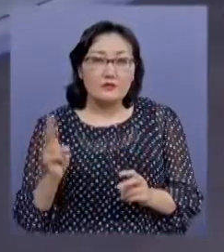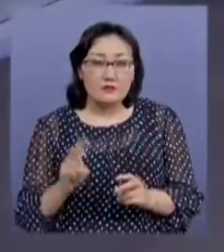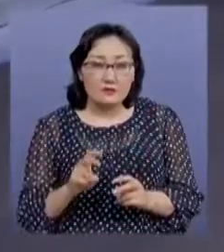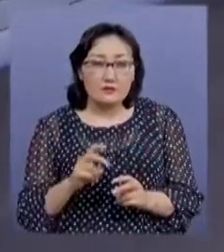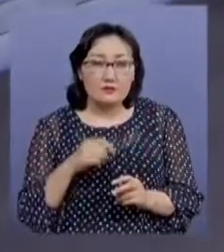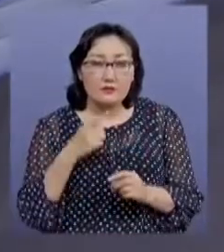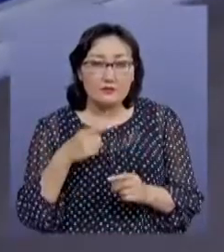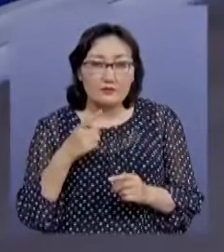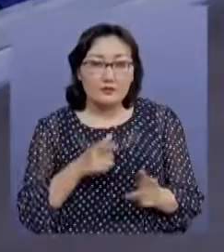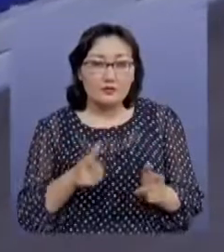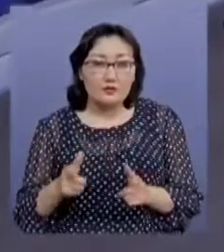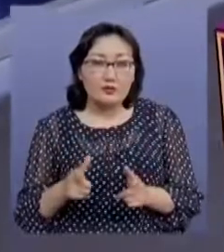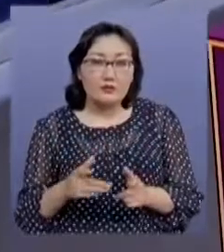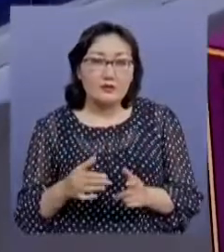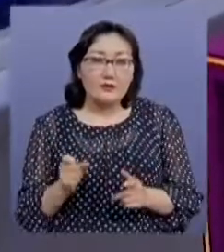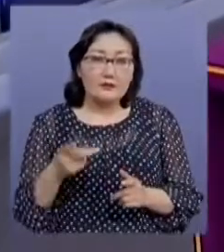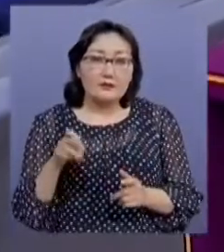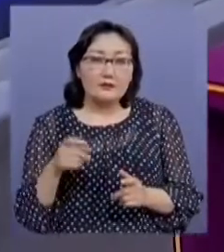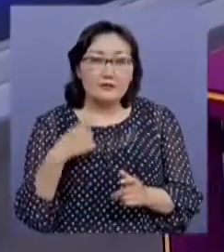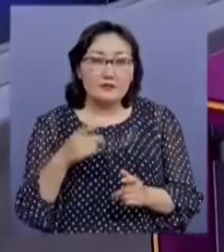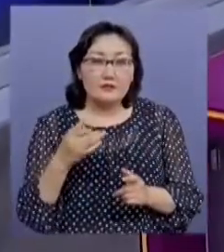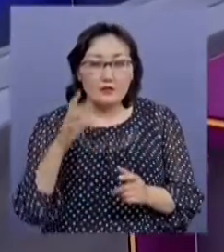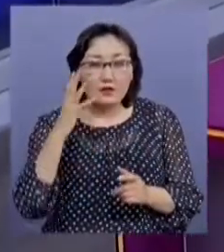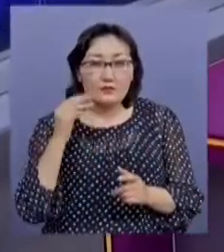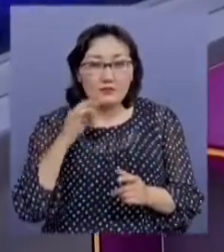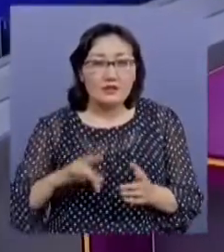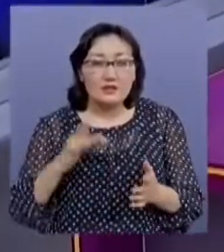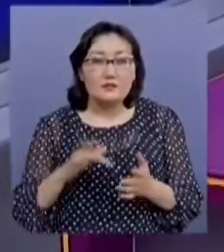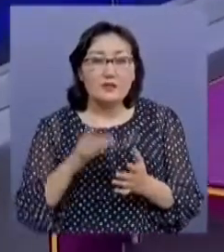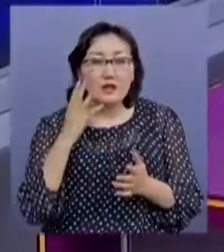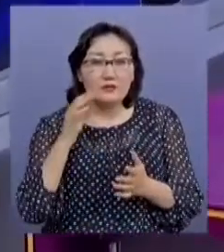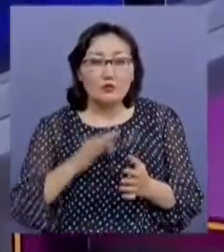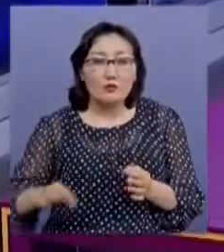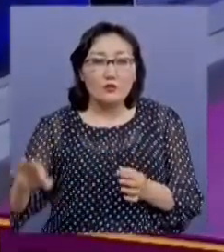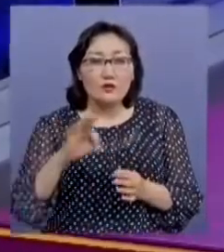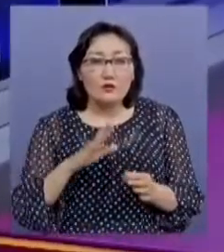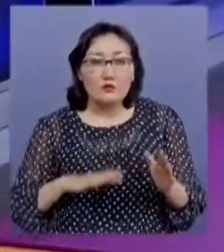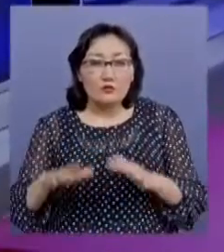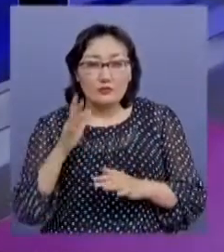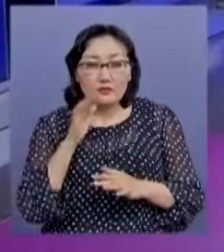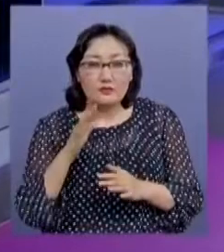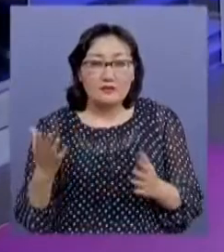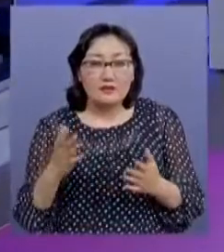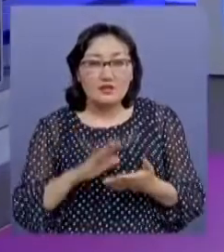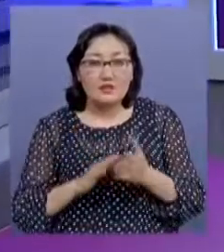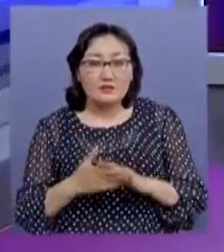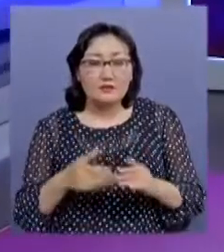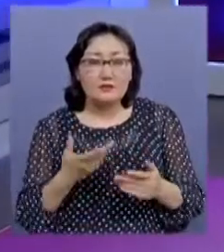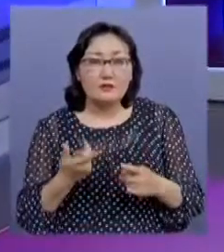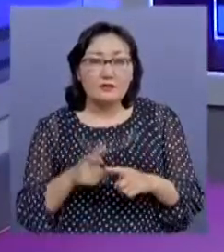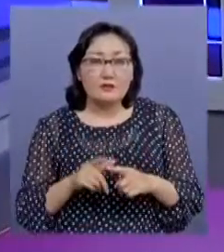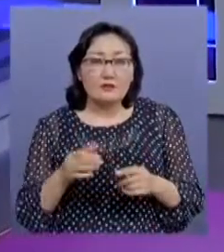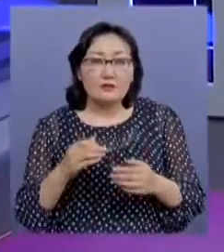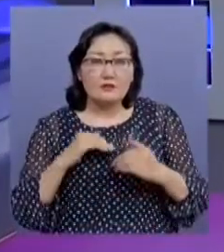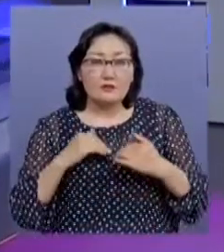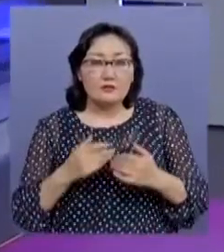өзі тарқатуға дайын. Айдана, айтшы, Алматы қаласы мен Алматы облысында шомылу маусымына қандай жағдайлар жасалған, және осы қайғының